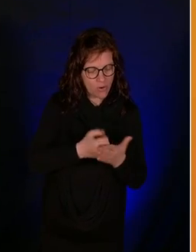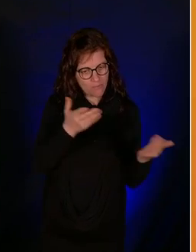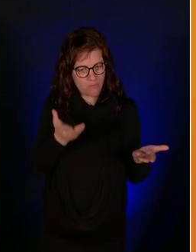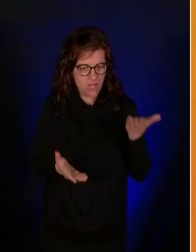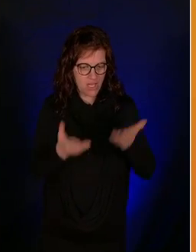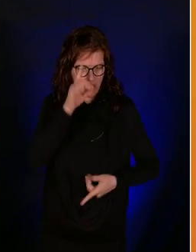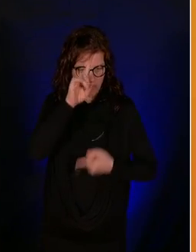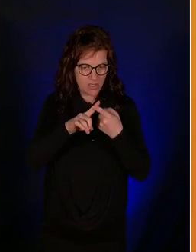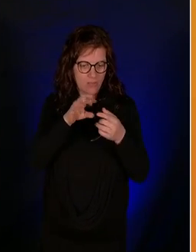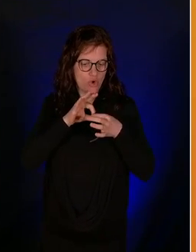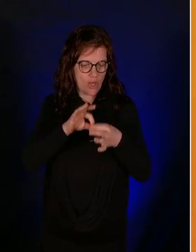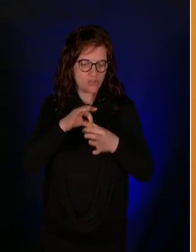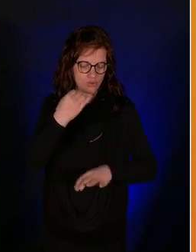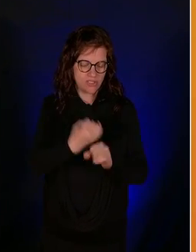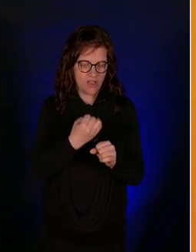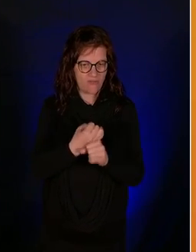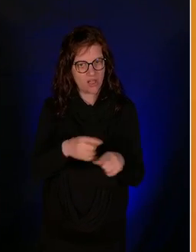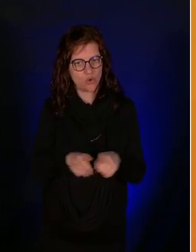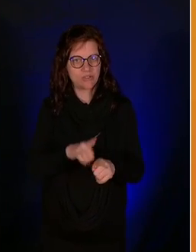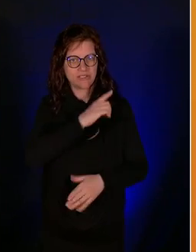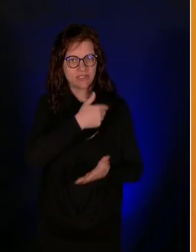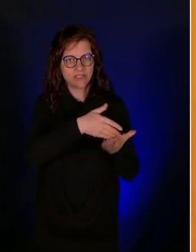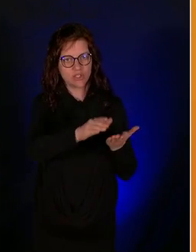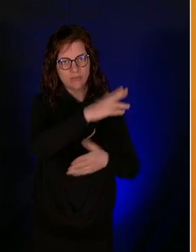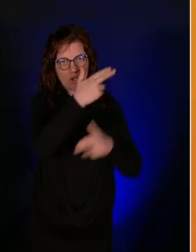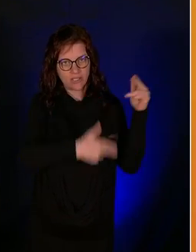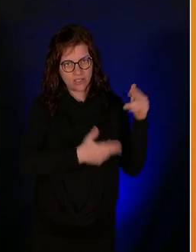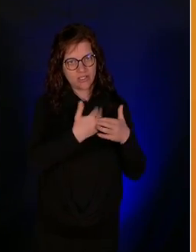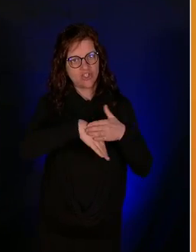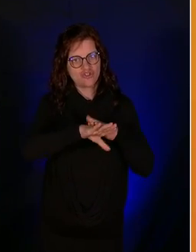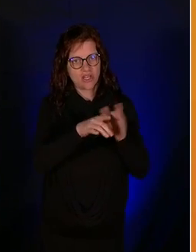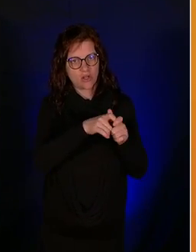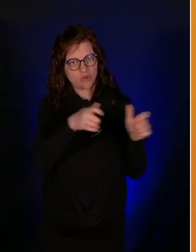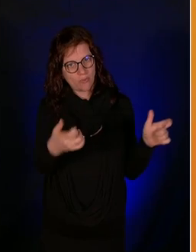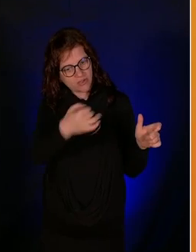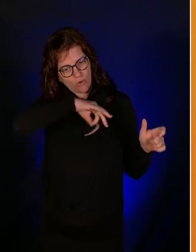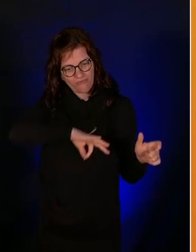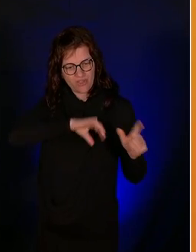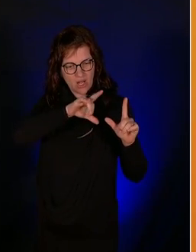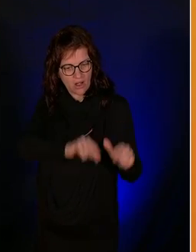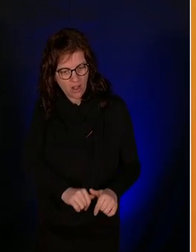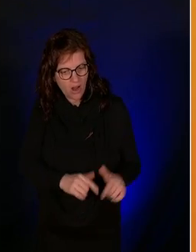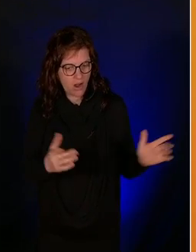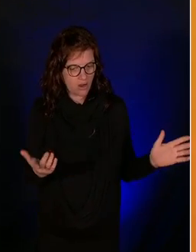dans la relation de travail. L'interdiction des licenciements dans les entreprises qui font des profits et